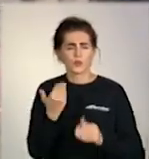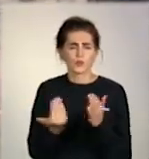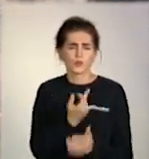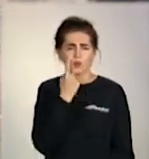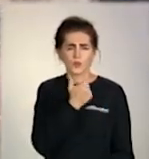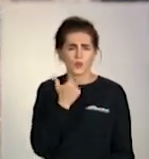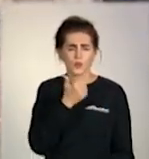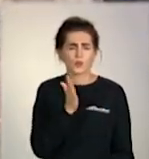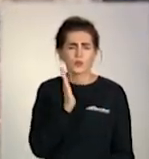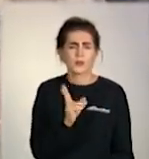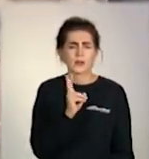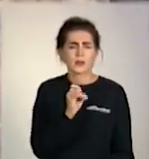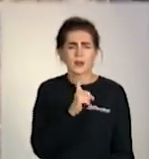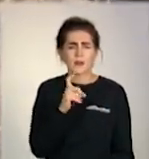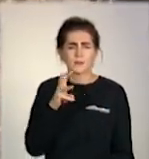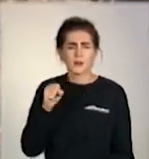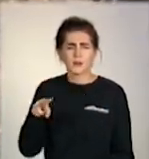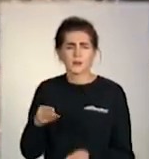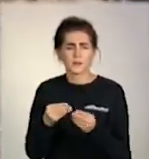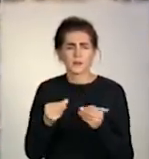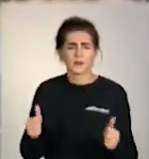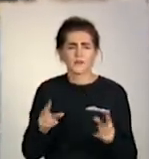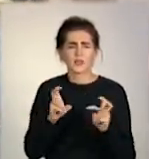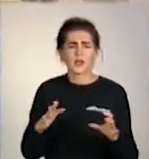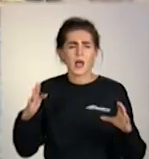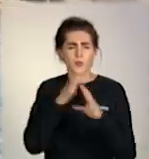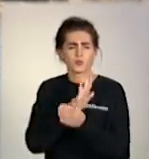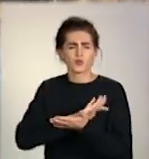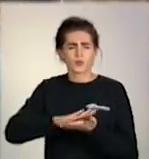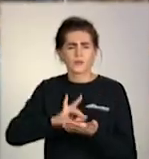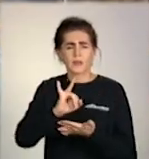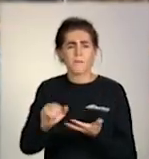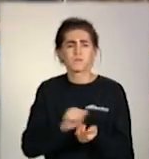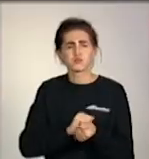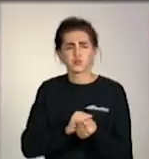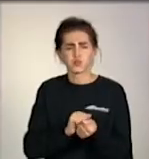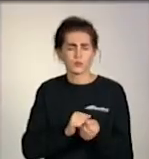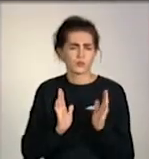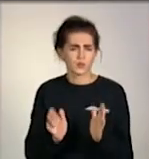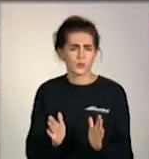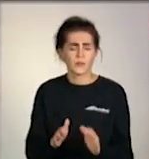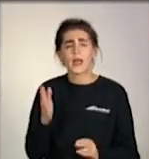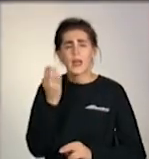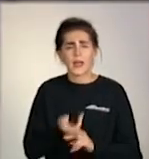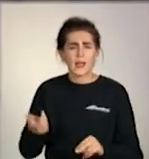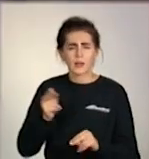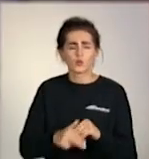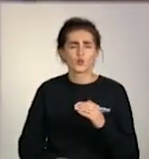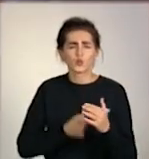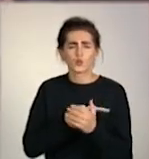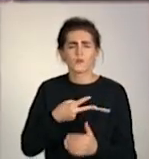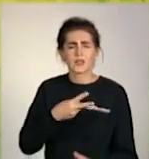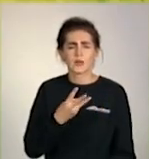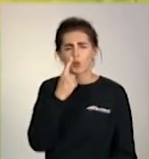с крахмала, которые разлагаются экологически чистые. И бумажные будут. До того ж, до 2023